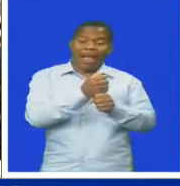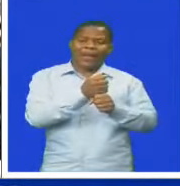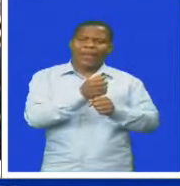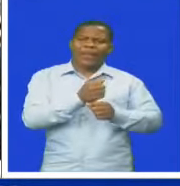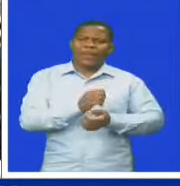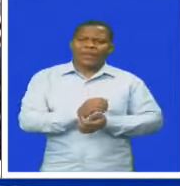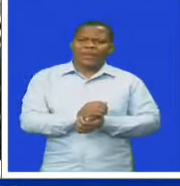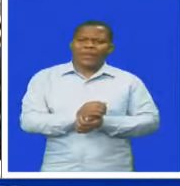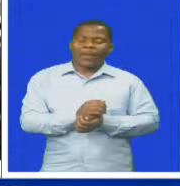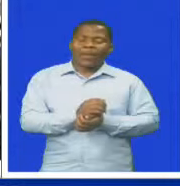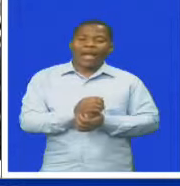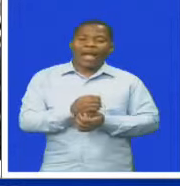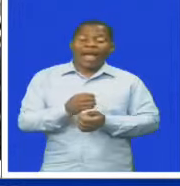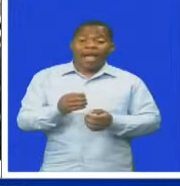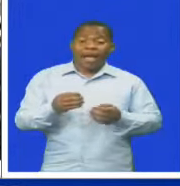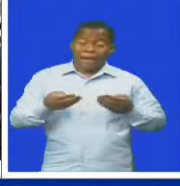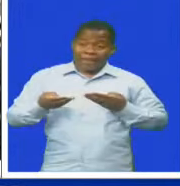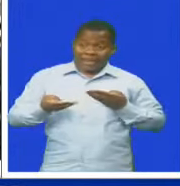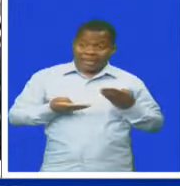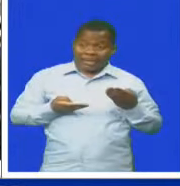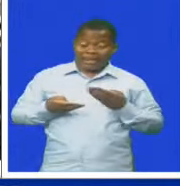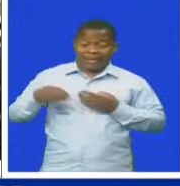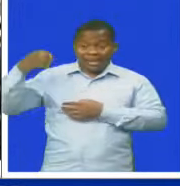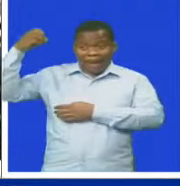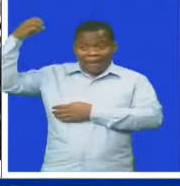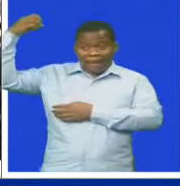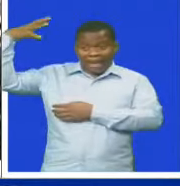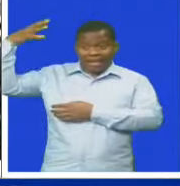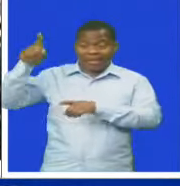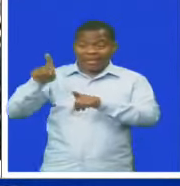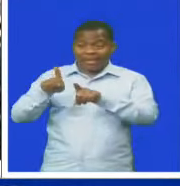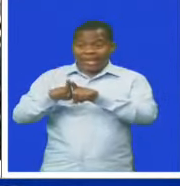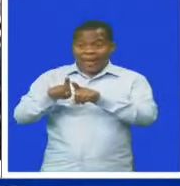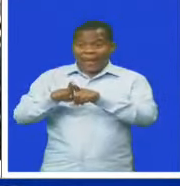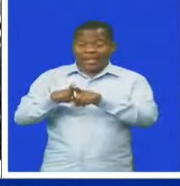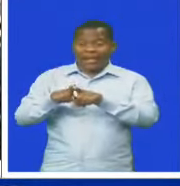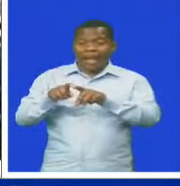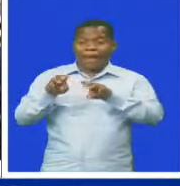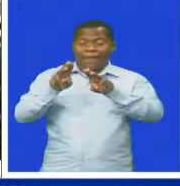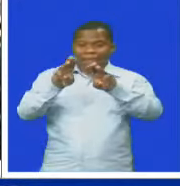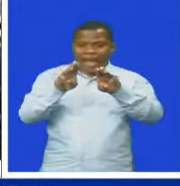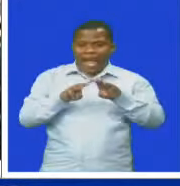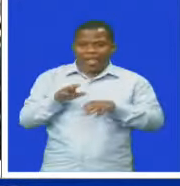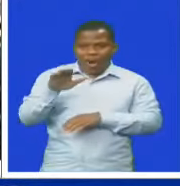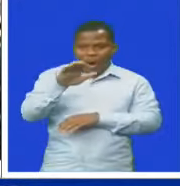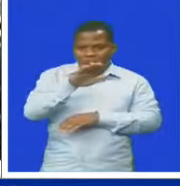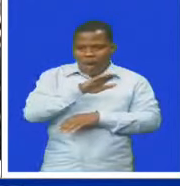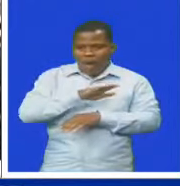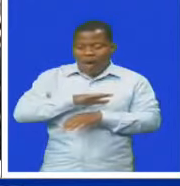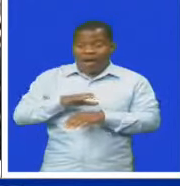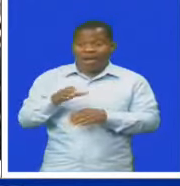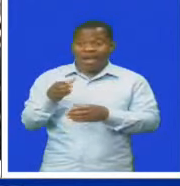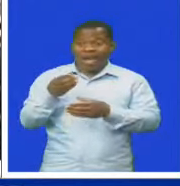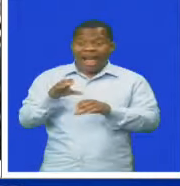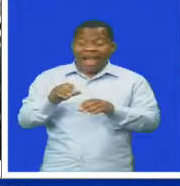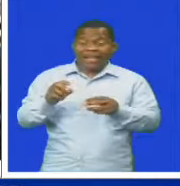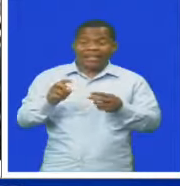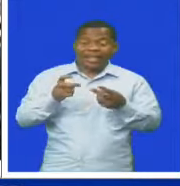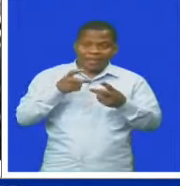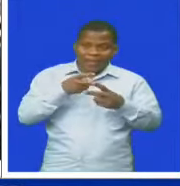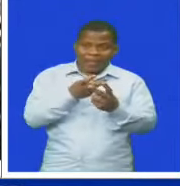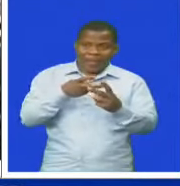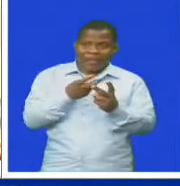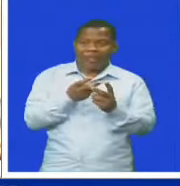yemagesi nekulungisa Tindzaba tagesi kuto tonke Tindzawo lapha even lo mhlangano wobanjelwe ehotela le Happy Valley